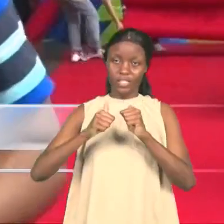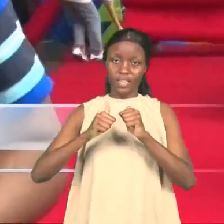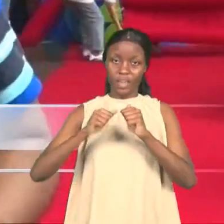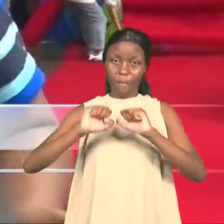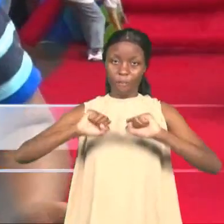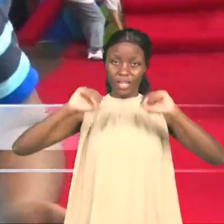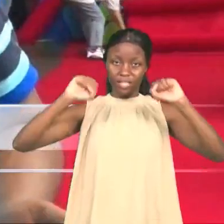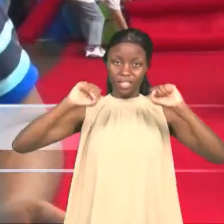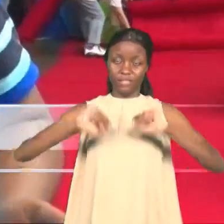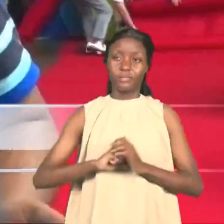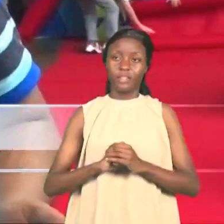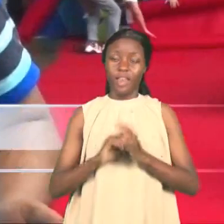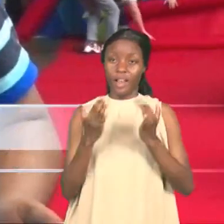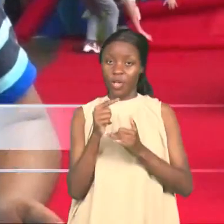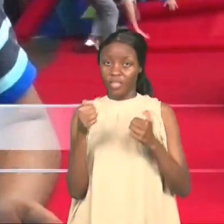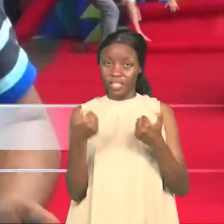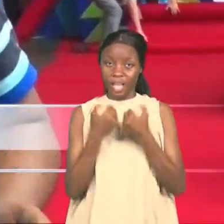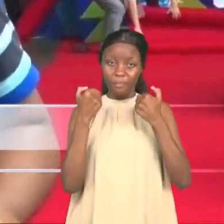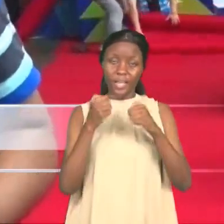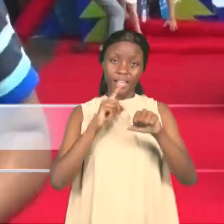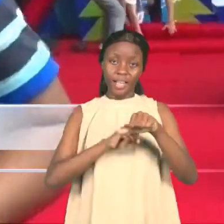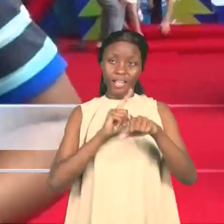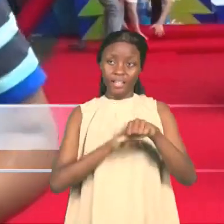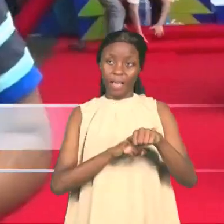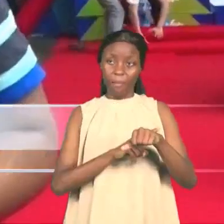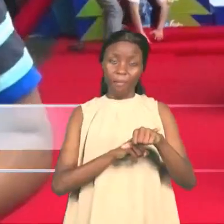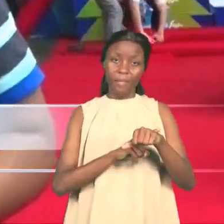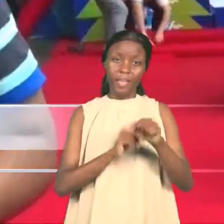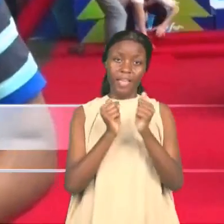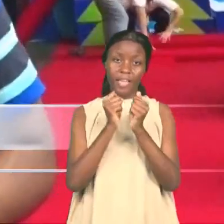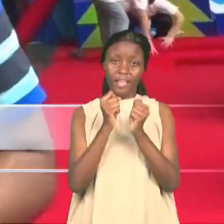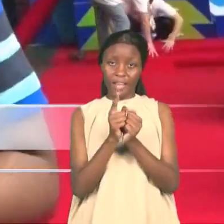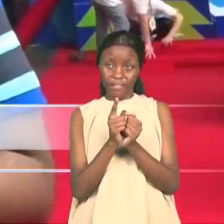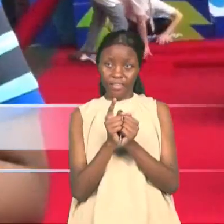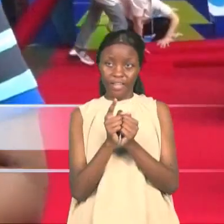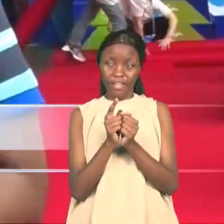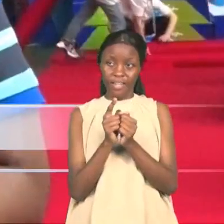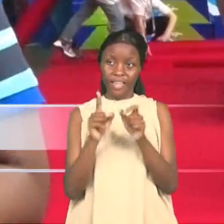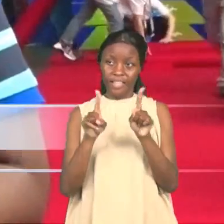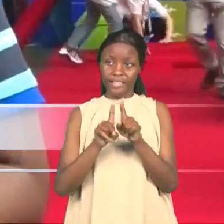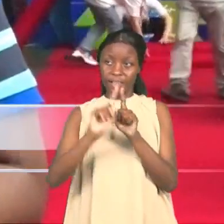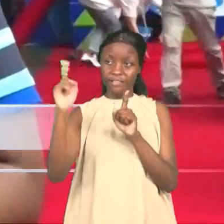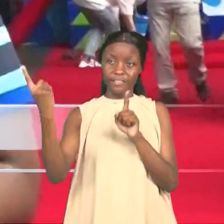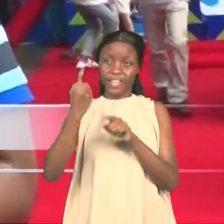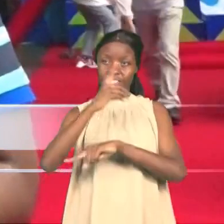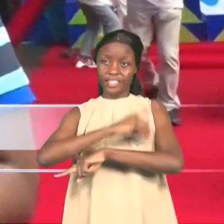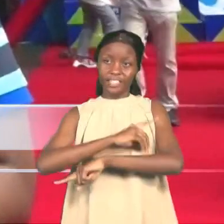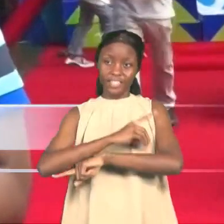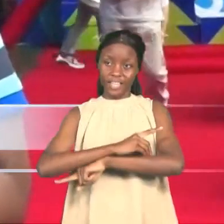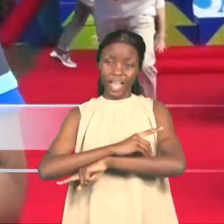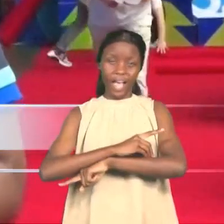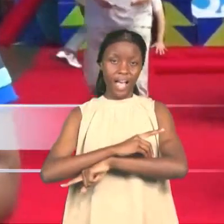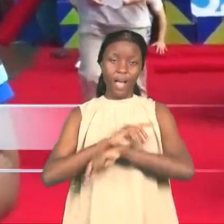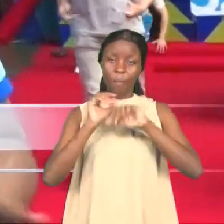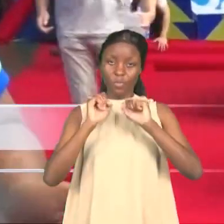Masterships. Mashindano ambayo yalingoa nanga mida ya saa 5 saa za huku, na kufikia sasa siku ya kwanza inaelekea